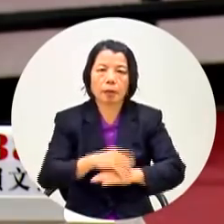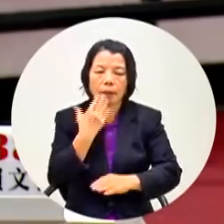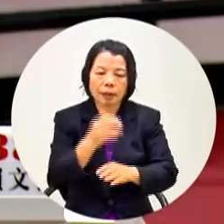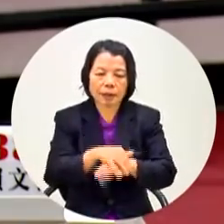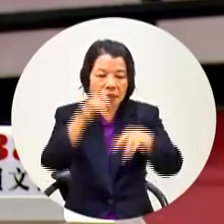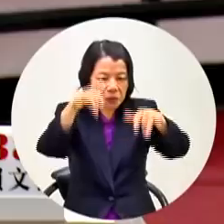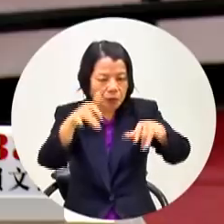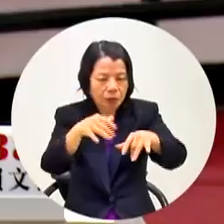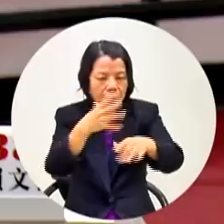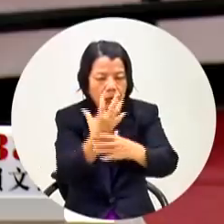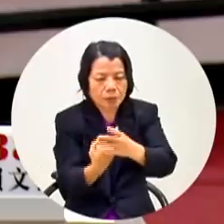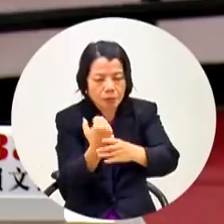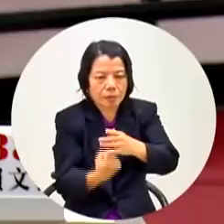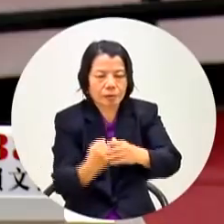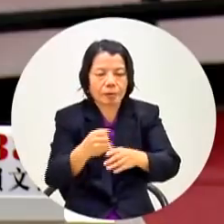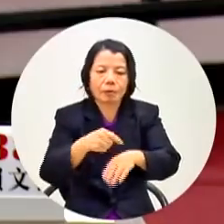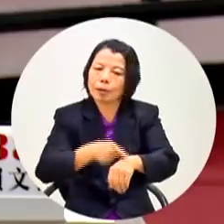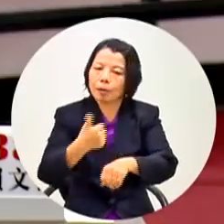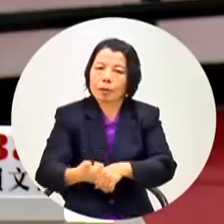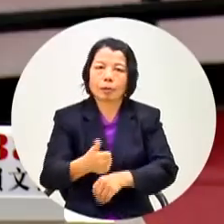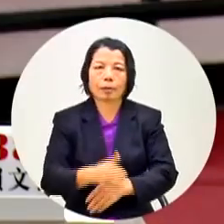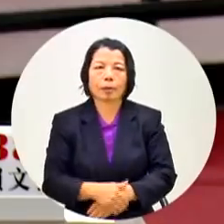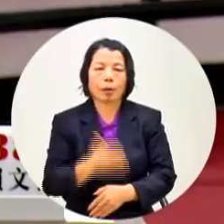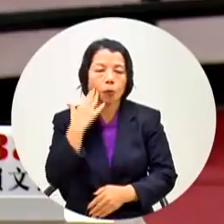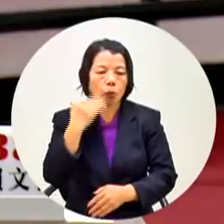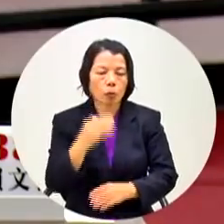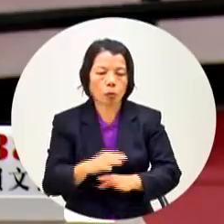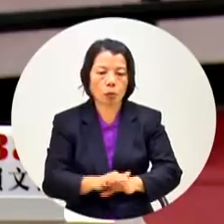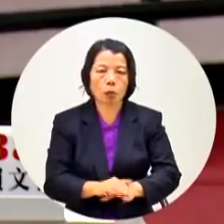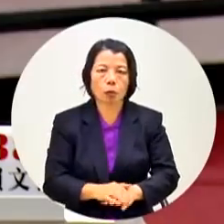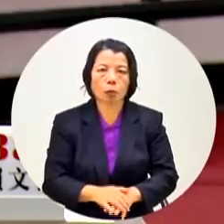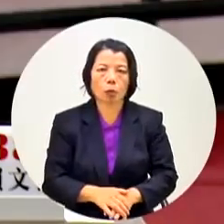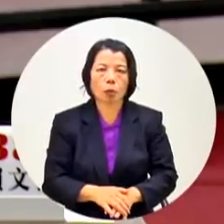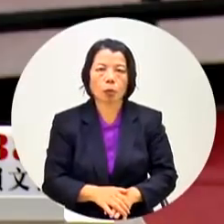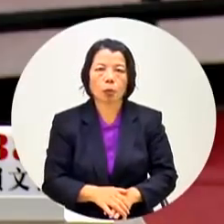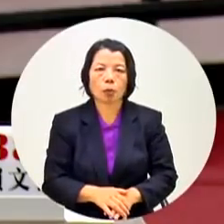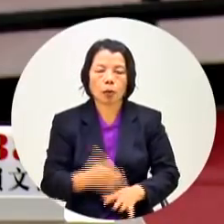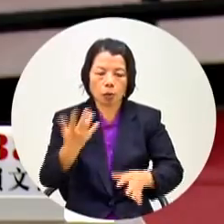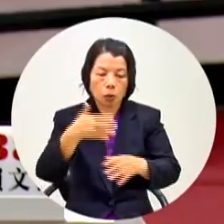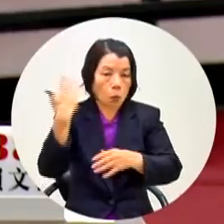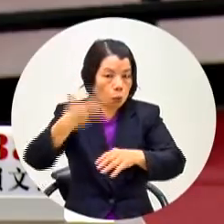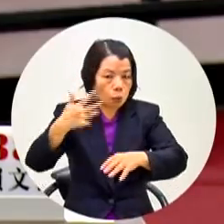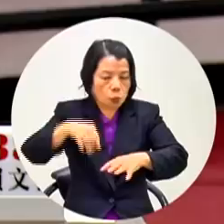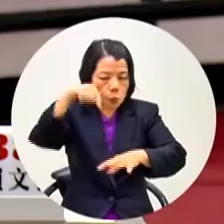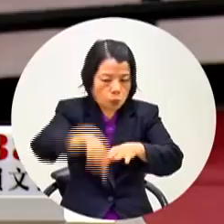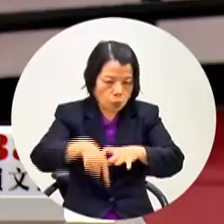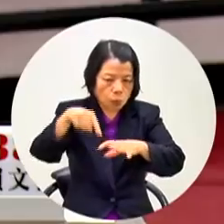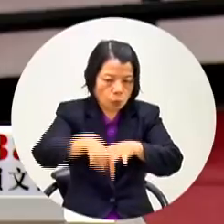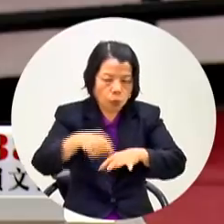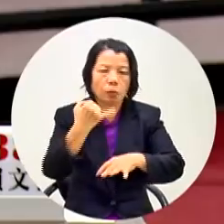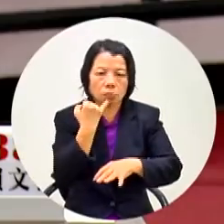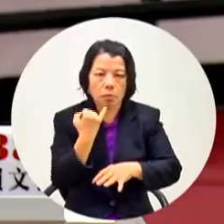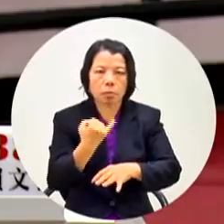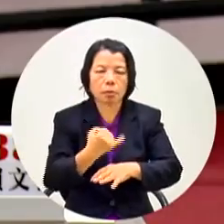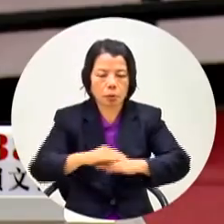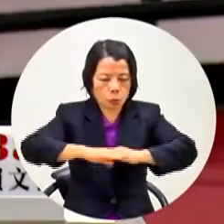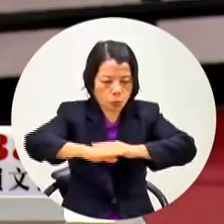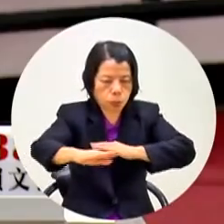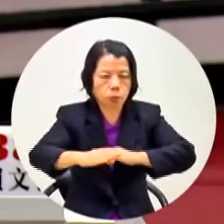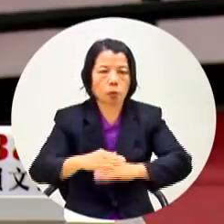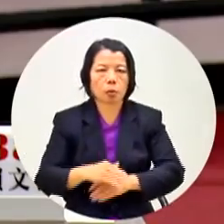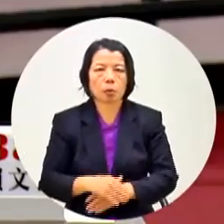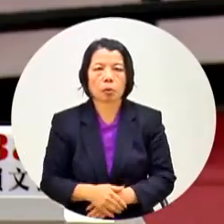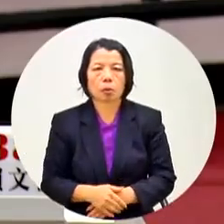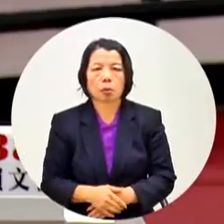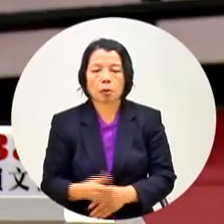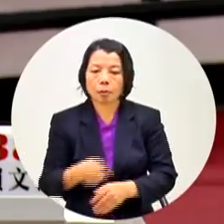用硬铺面用透水的话还是可以解决一部分的功能，但最主要它硬铺面可以容许大家担心的消防车救